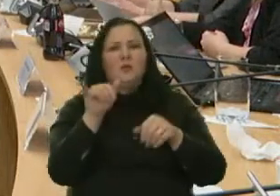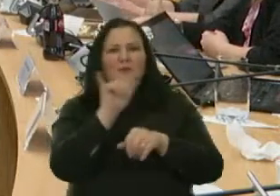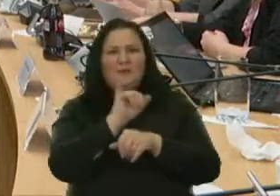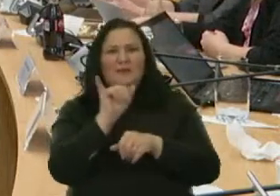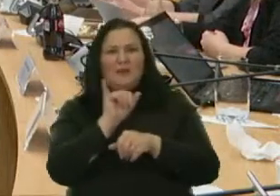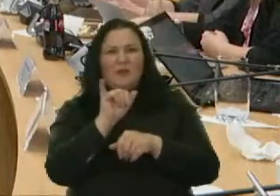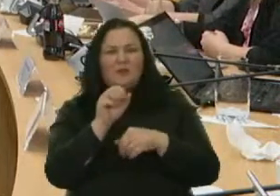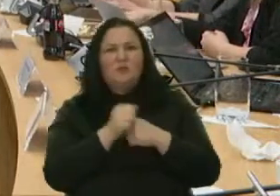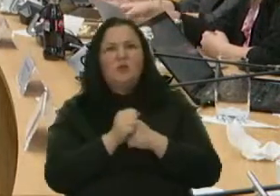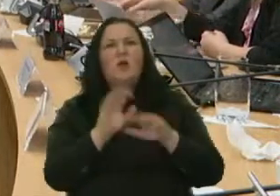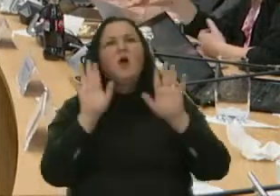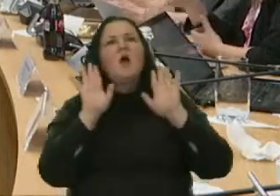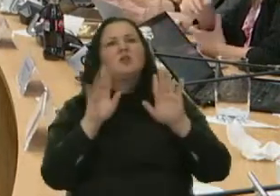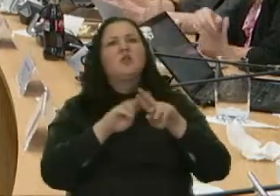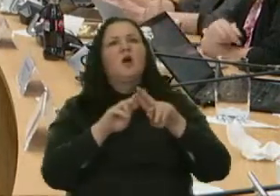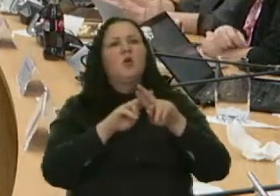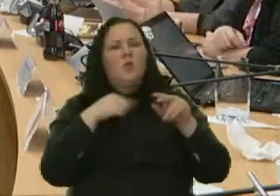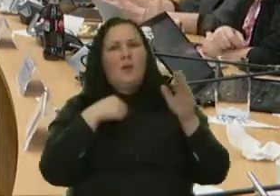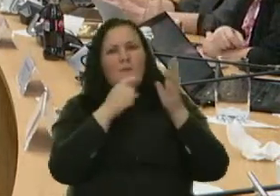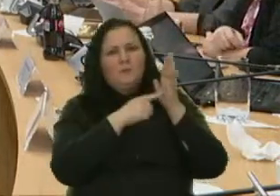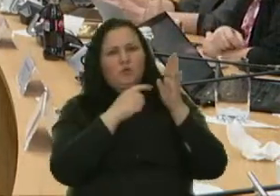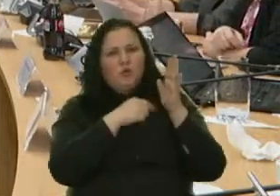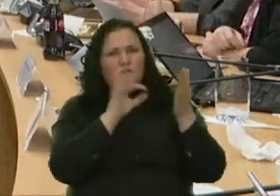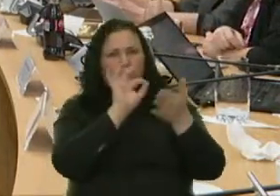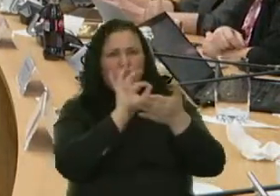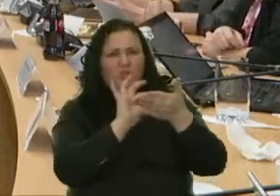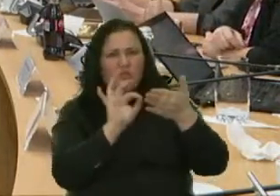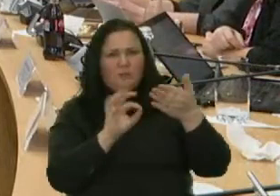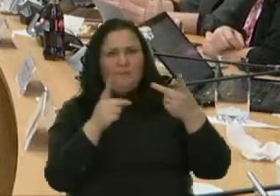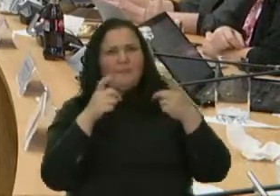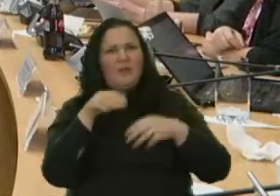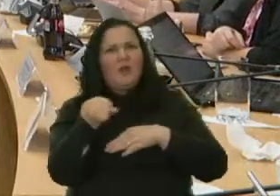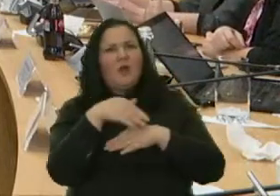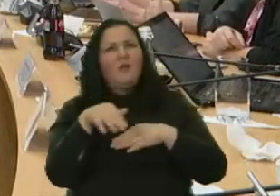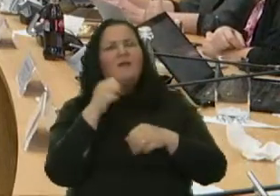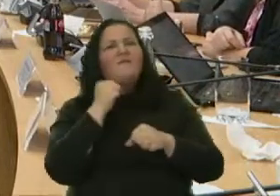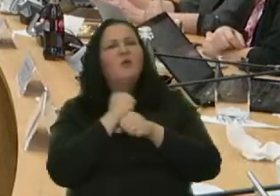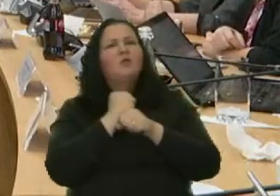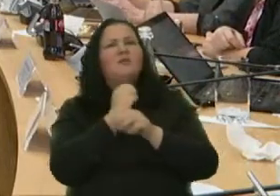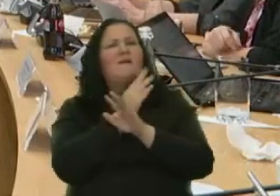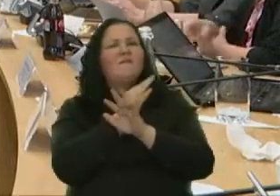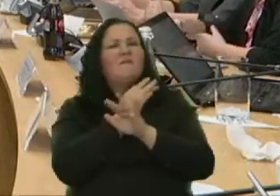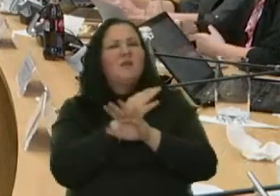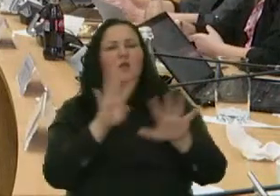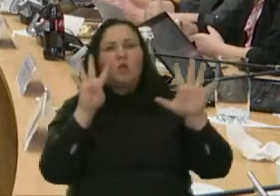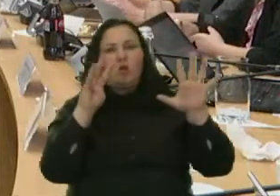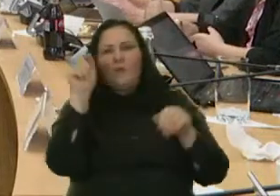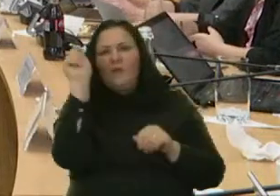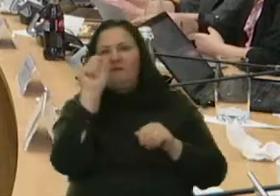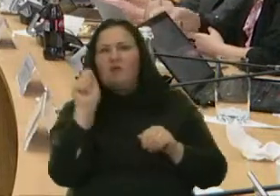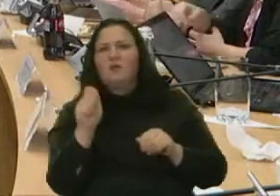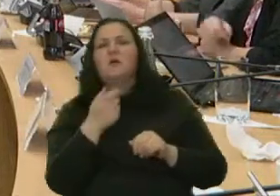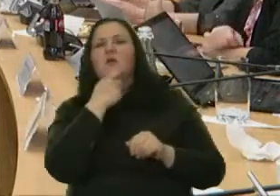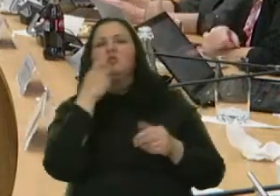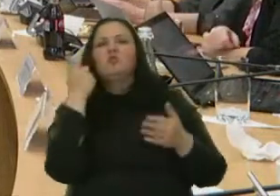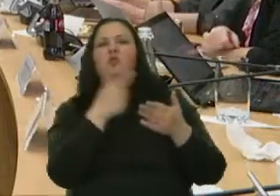executiv așa cum am solicitat și în scris prin adresa făcută vineri 9 Februarie